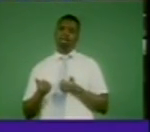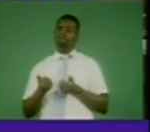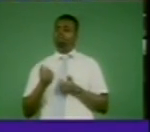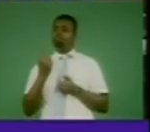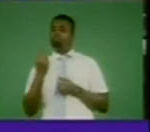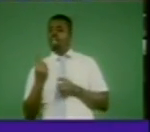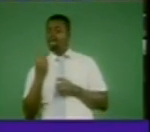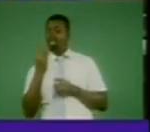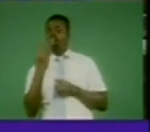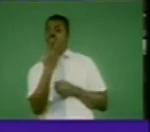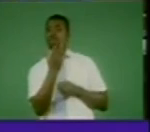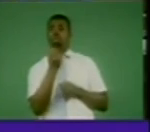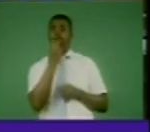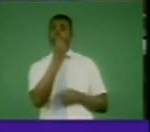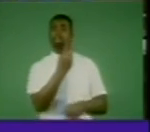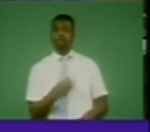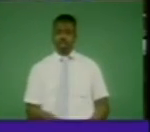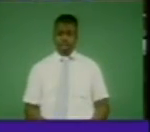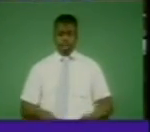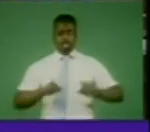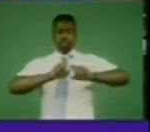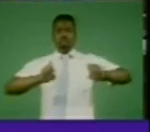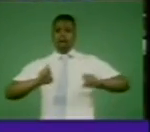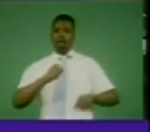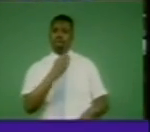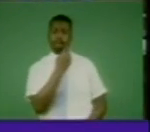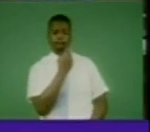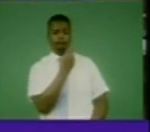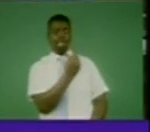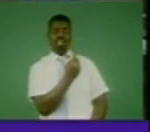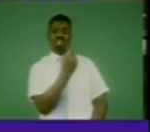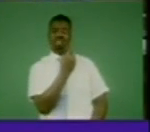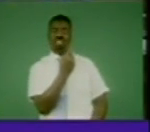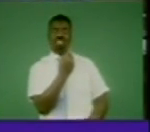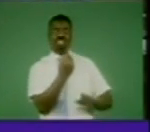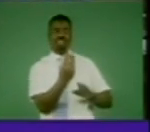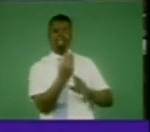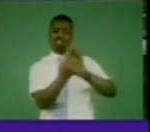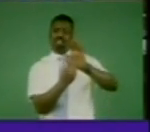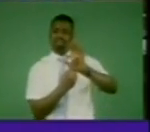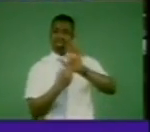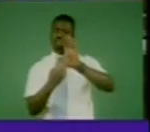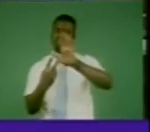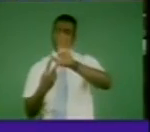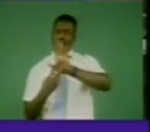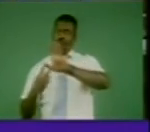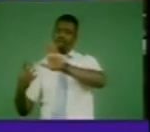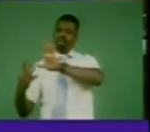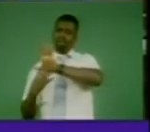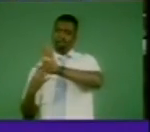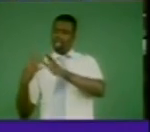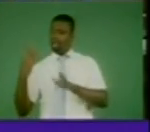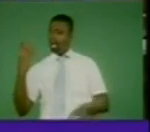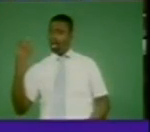2. Ibara ya 136, 37, 39,